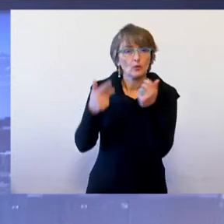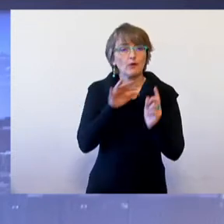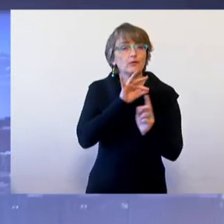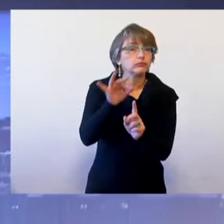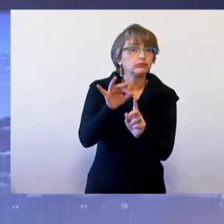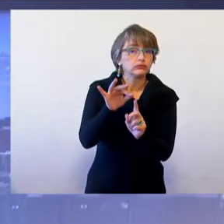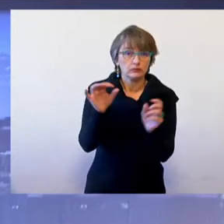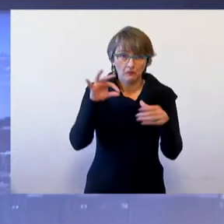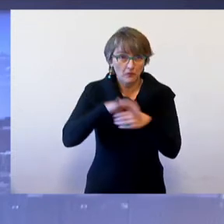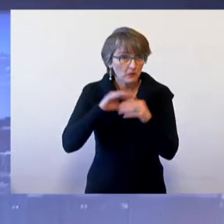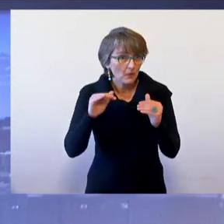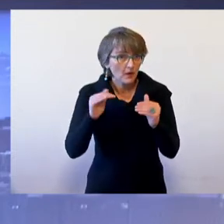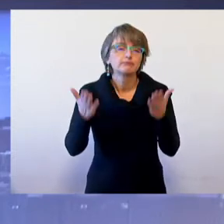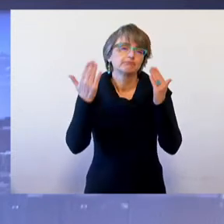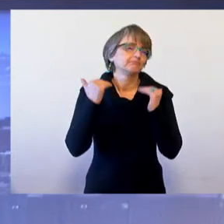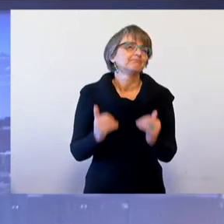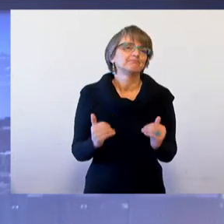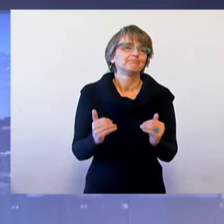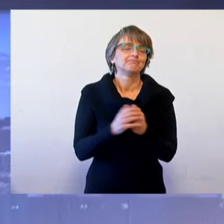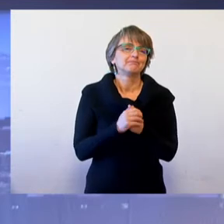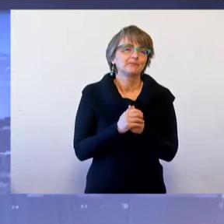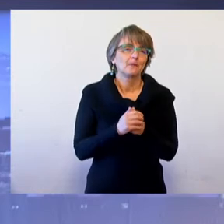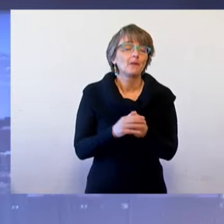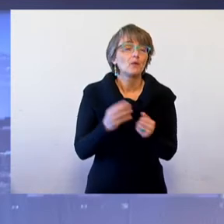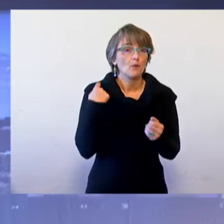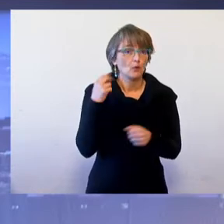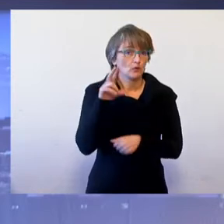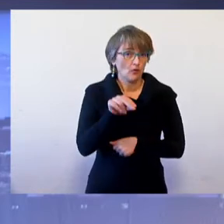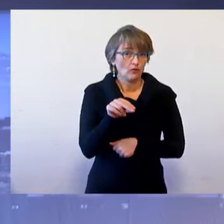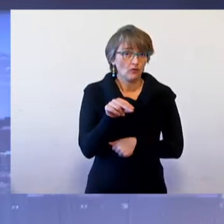Même vote, même vote. Affaire numéro 30,